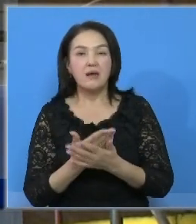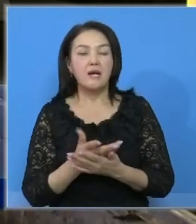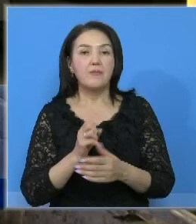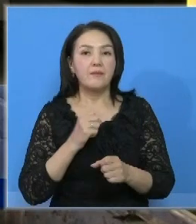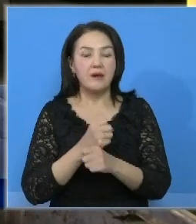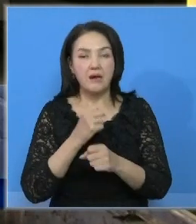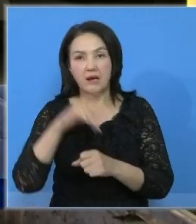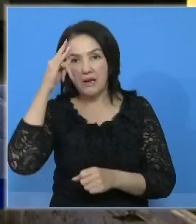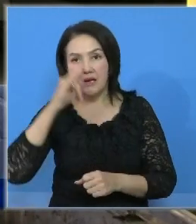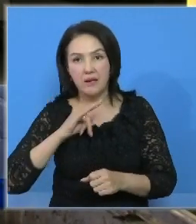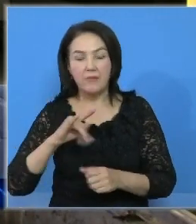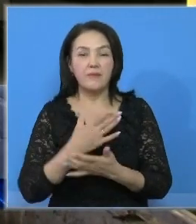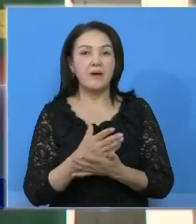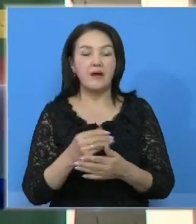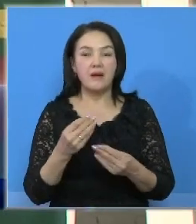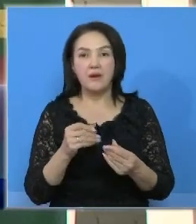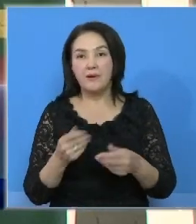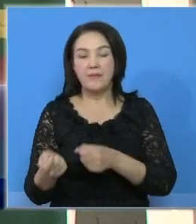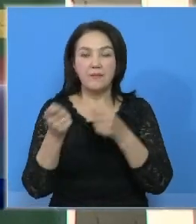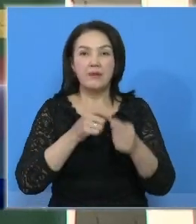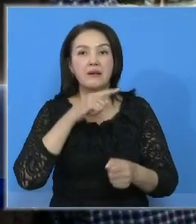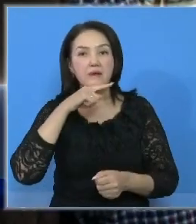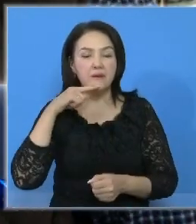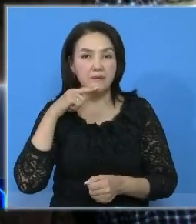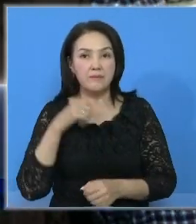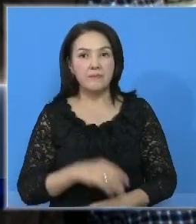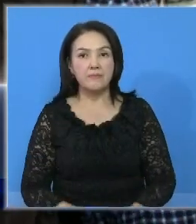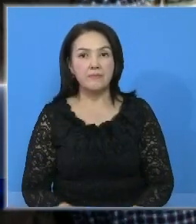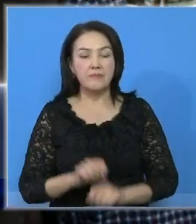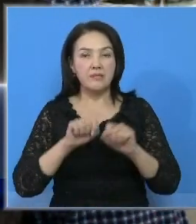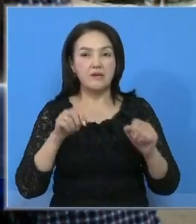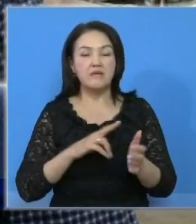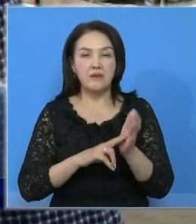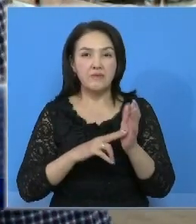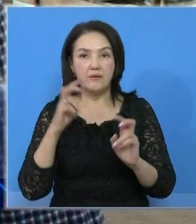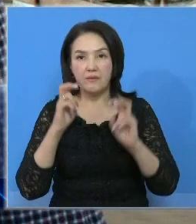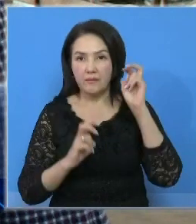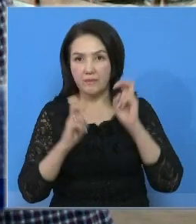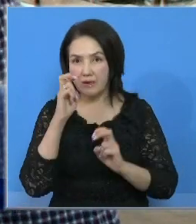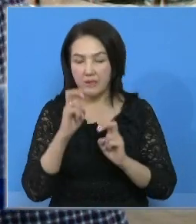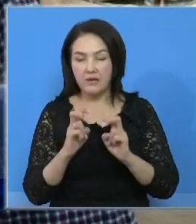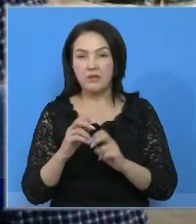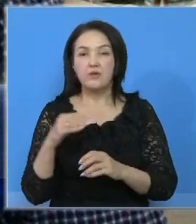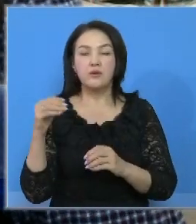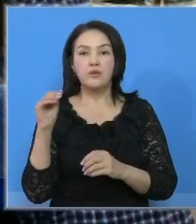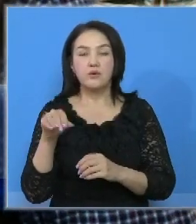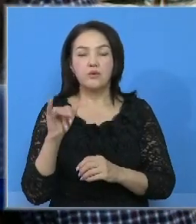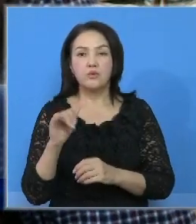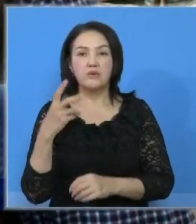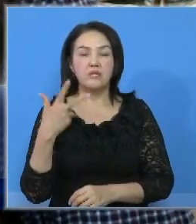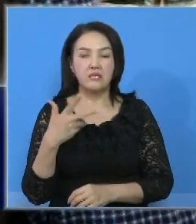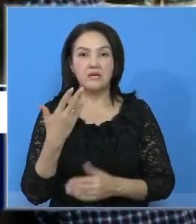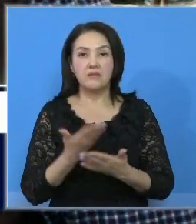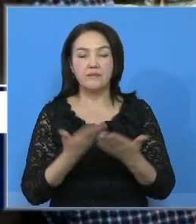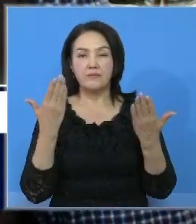основной массе казахстанского производства, а запчасти завозятся из России. Открыли вагонный цех, тут сейчас, где мы находимся, сегодня.